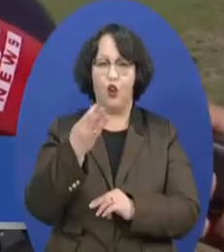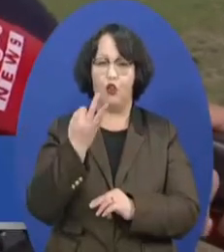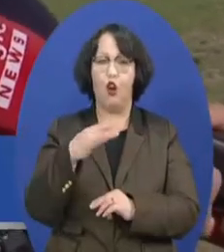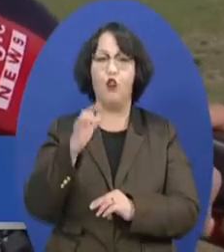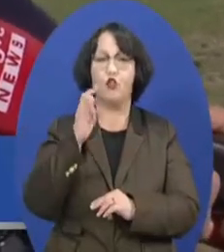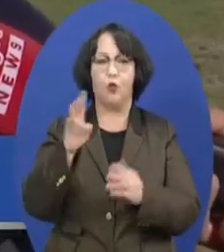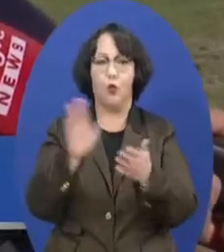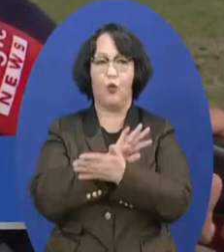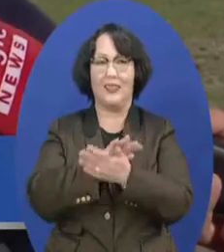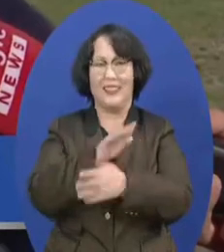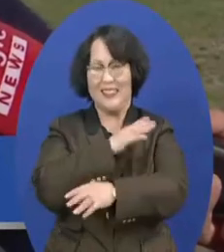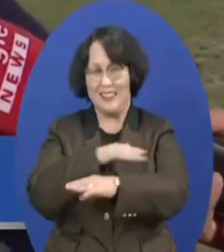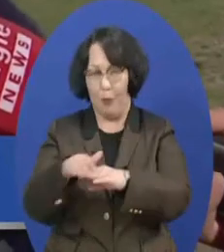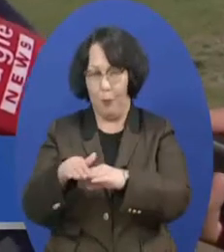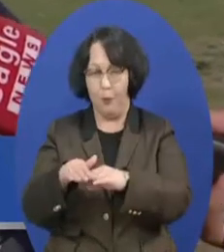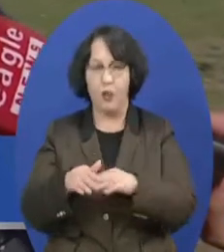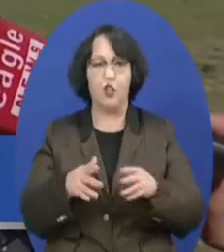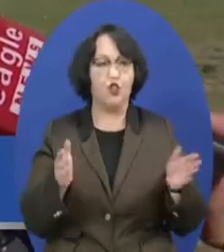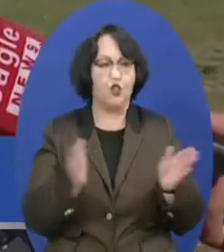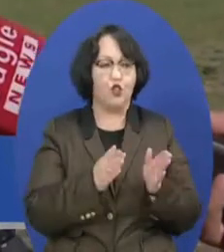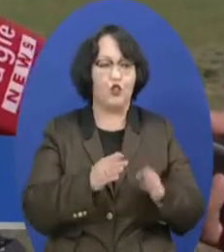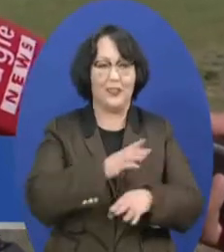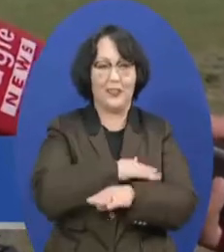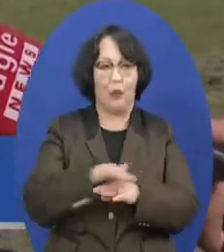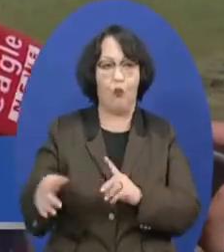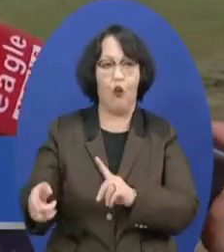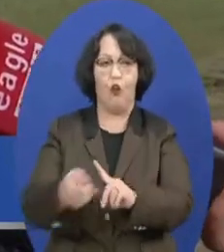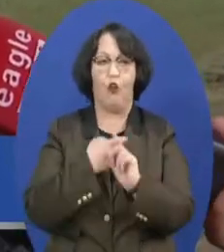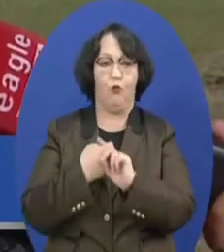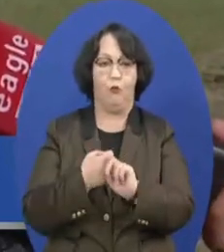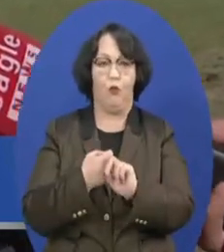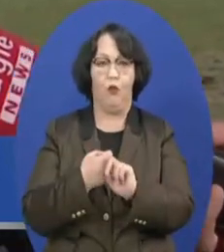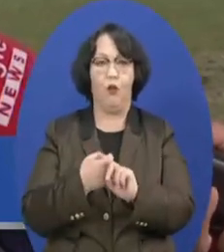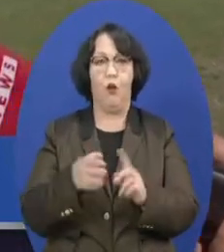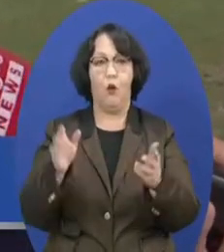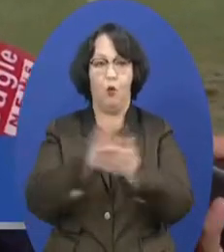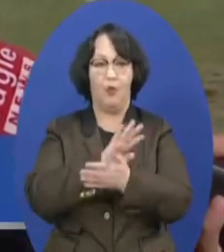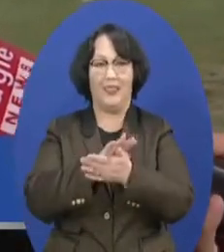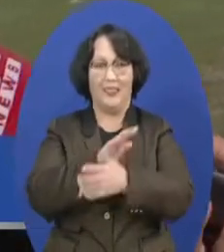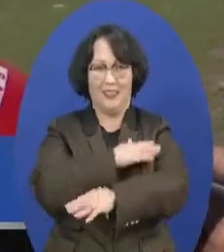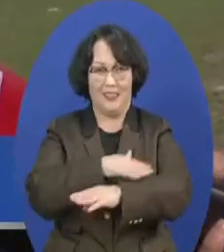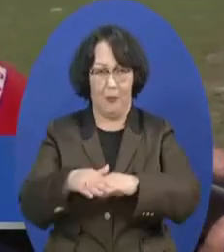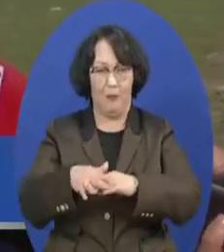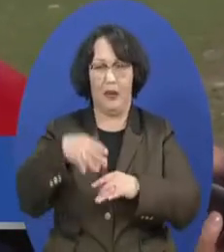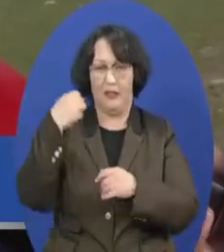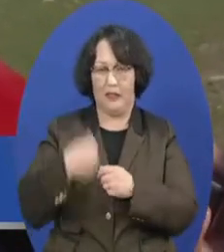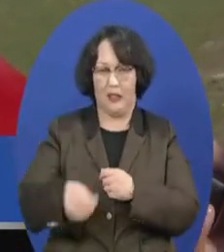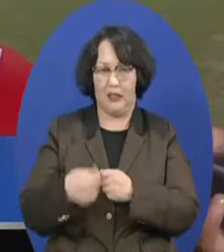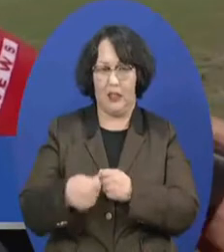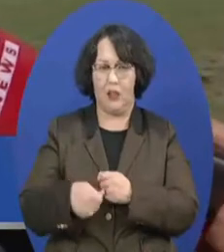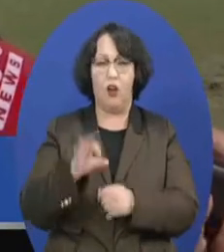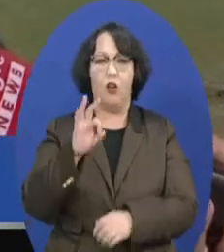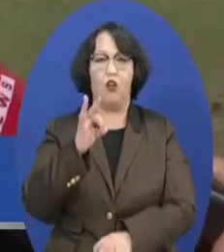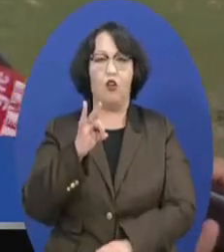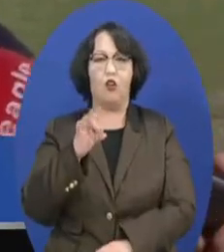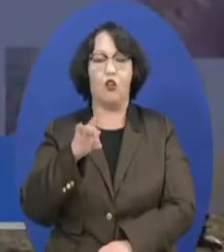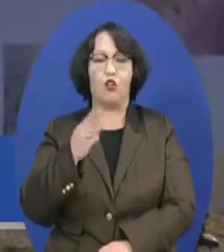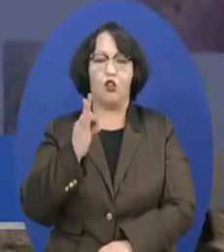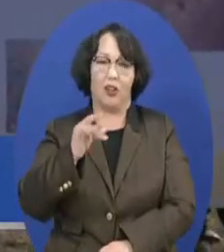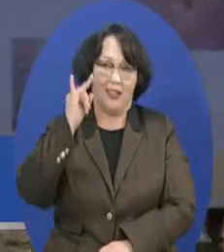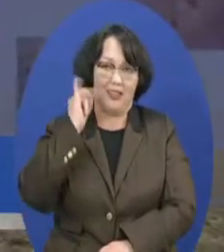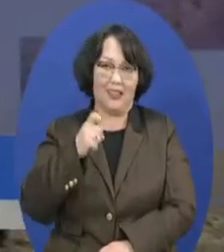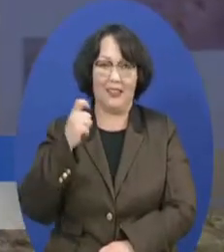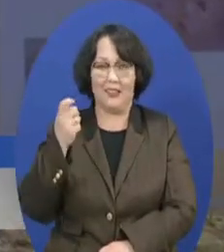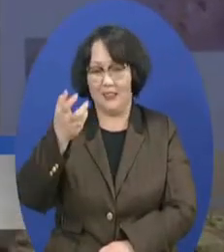гэсэн үг. Тэгээд нэг юм тойргоор явах хэрэгтэй. За мэдээж хурдны зам гэдэг нь өөрөө их өртөг ихтэй байдаг учраас энэ дээр засгийн газар